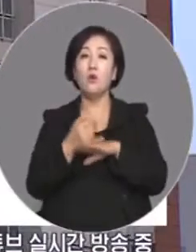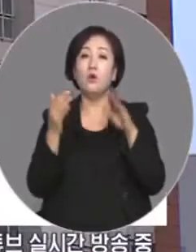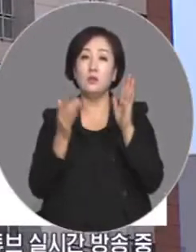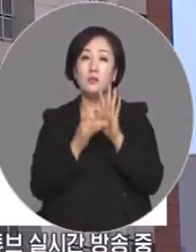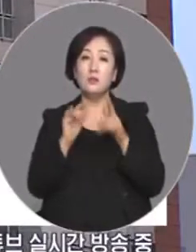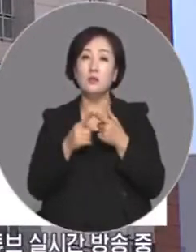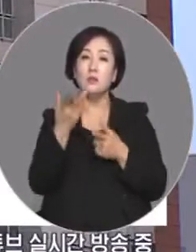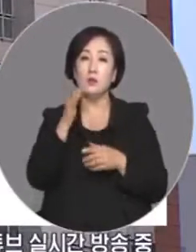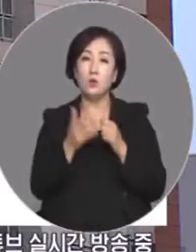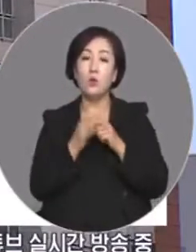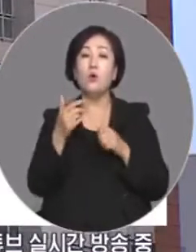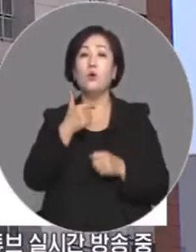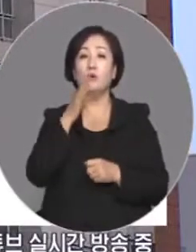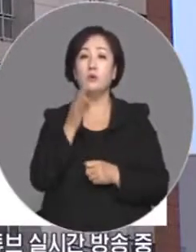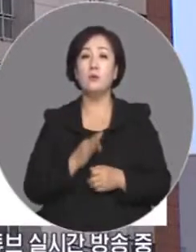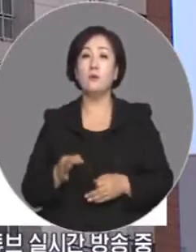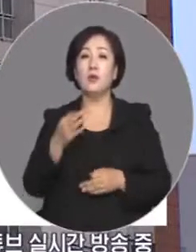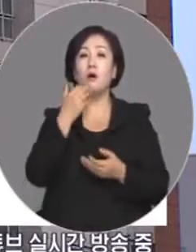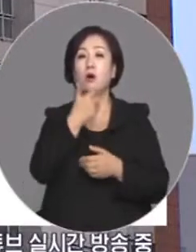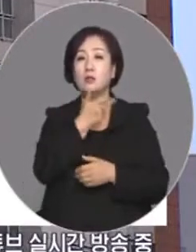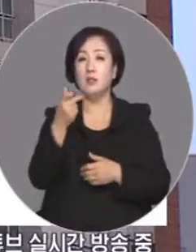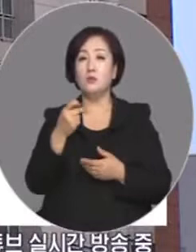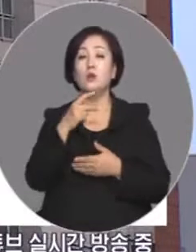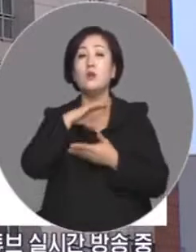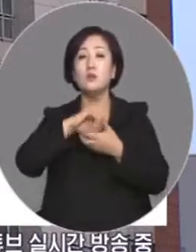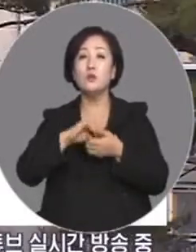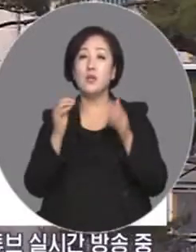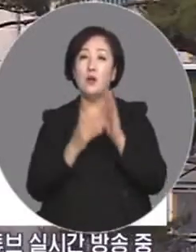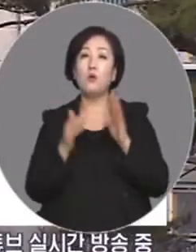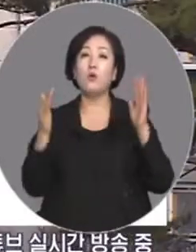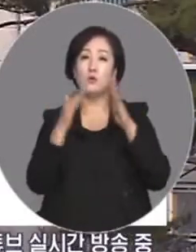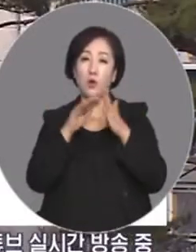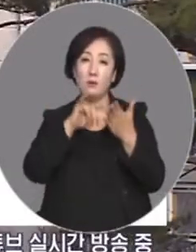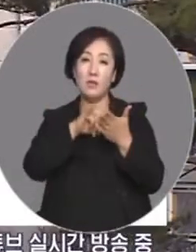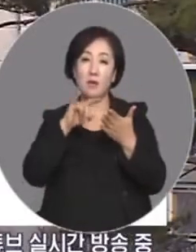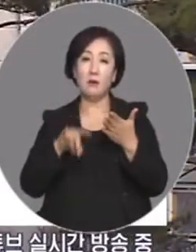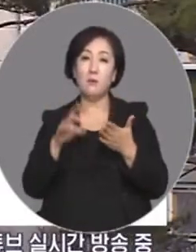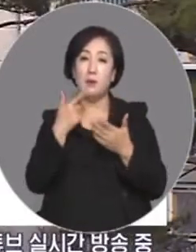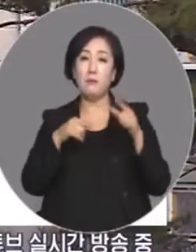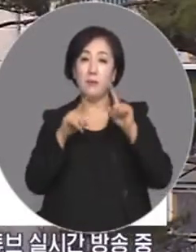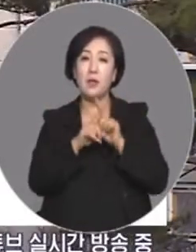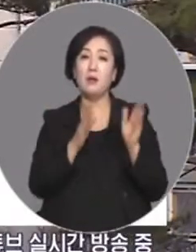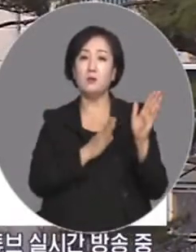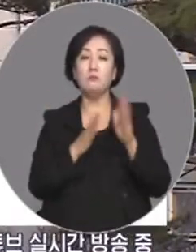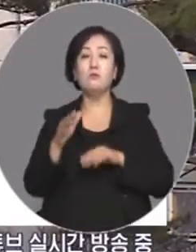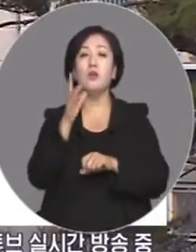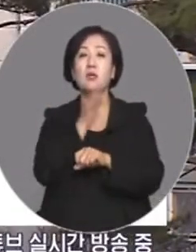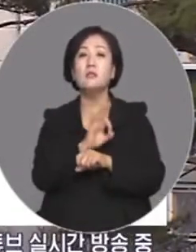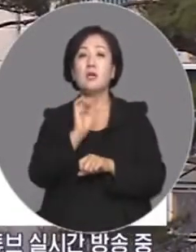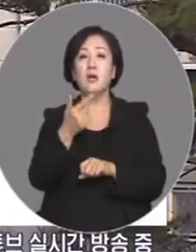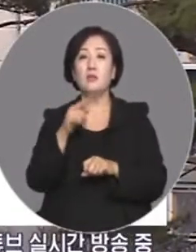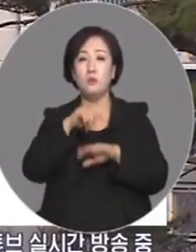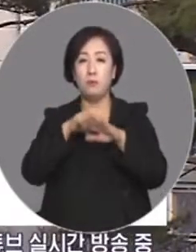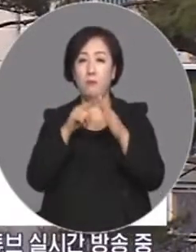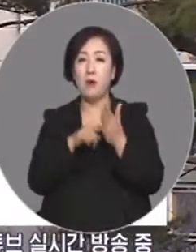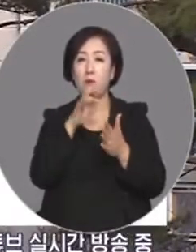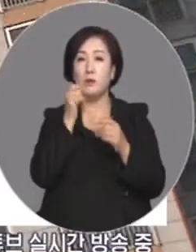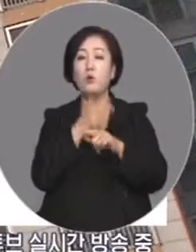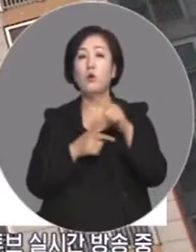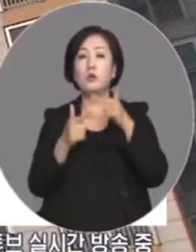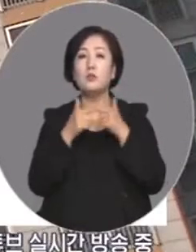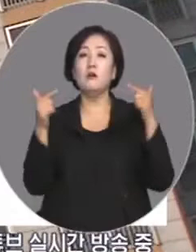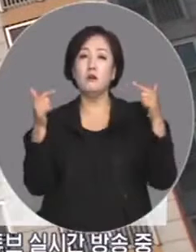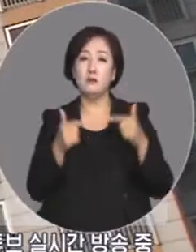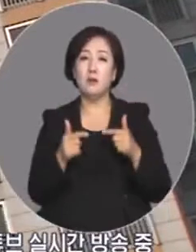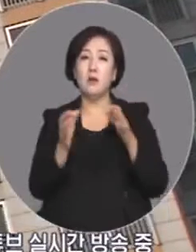부동산 업계는 금리 인상과 대출규제 에다 종합부동산세 과세 여파가 내 소 심리를 위축시켜 거래 침체 현상이